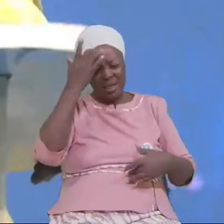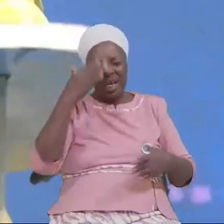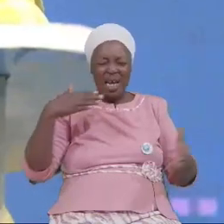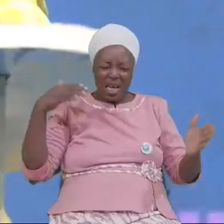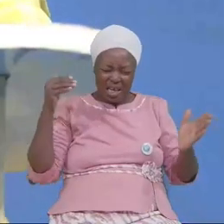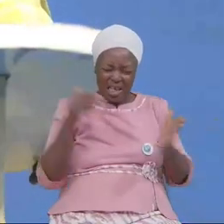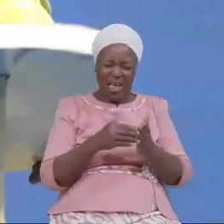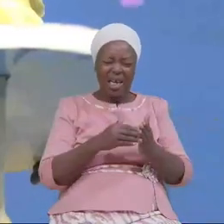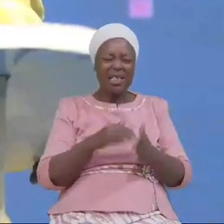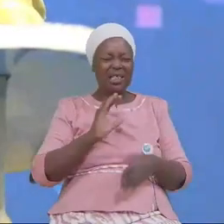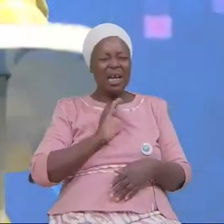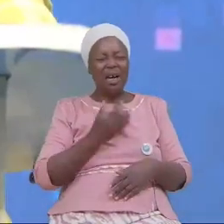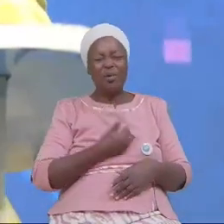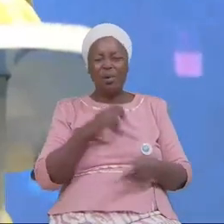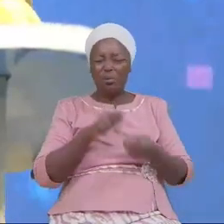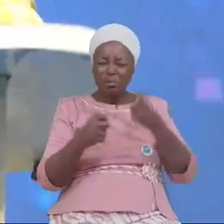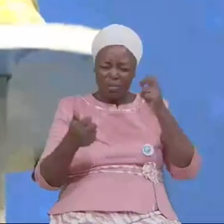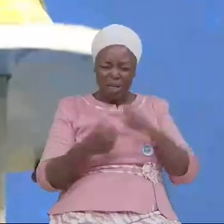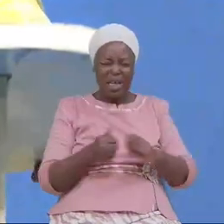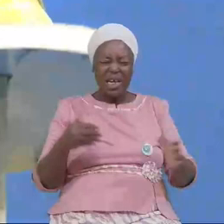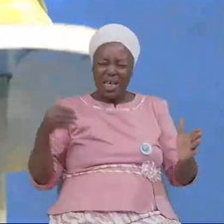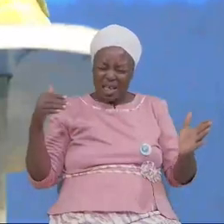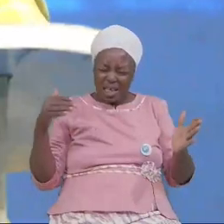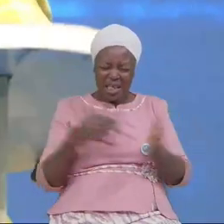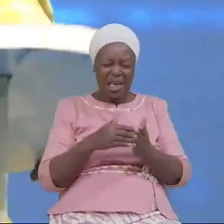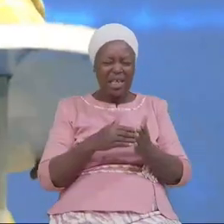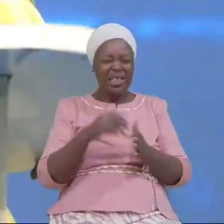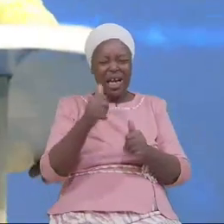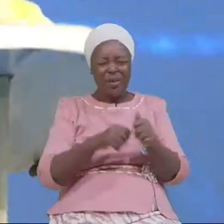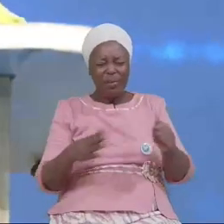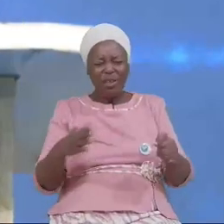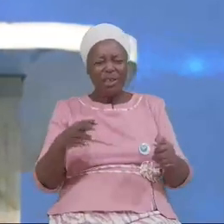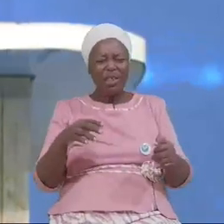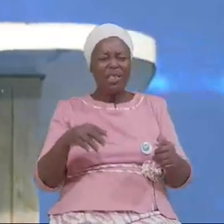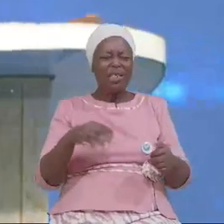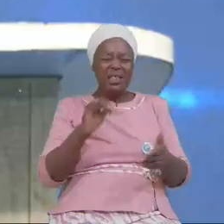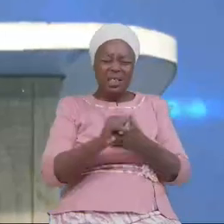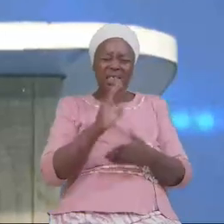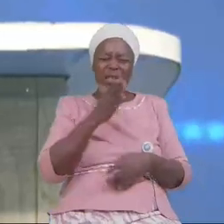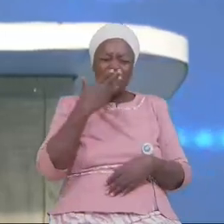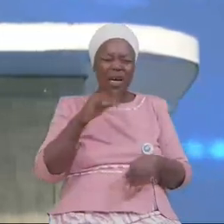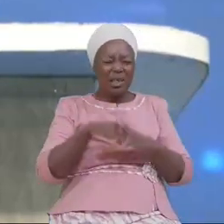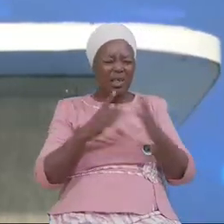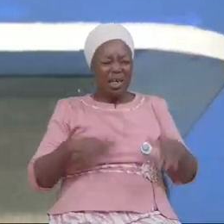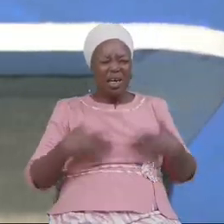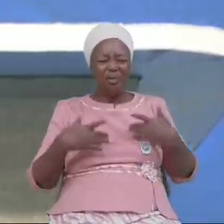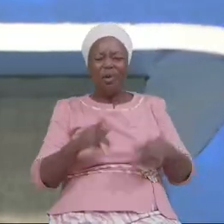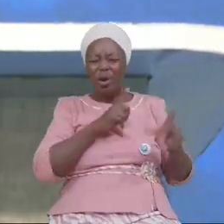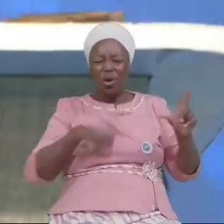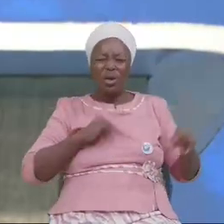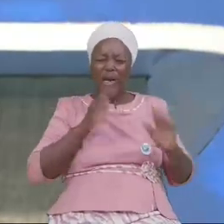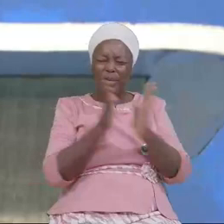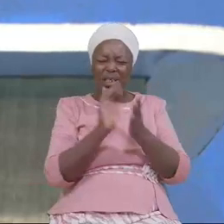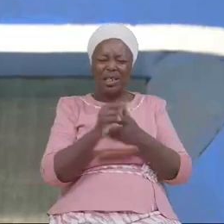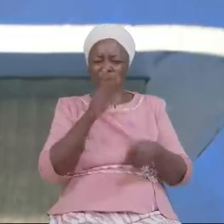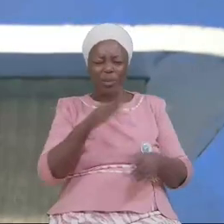contre nos infirmités, contre toute infirmité. Seigneur, je prie qu'il y ait la manifestation